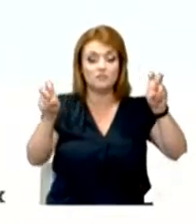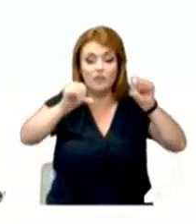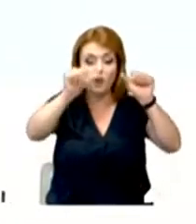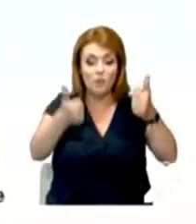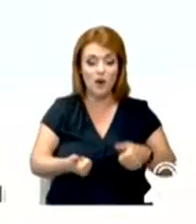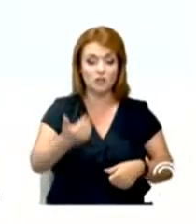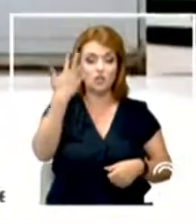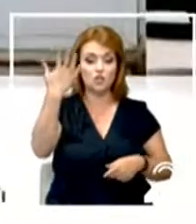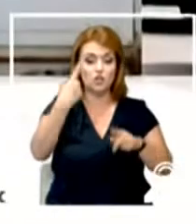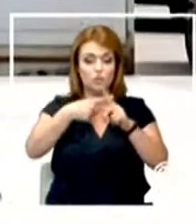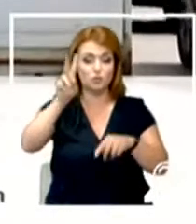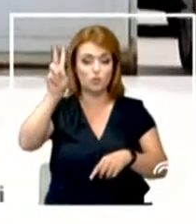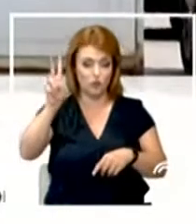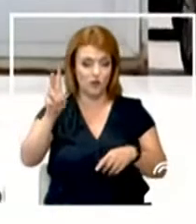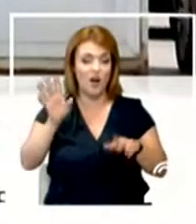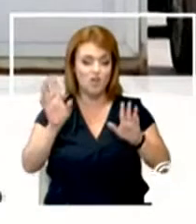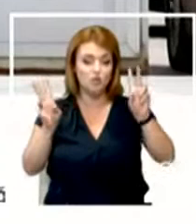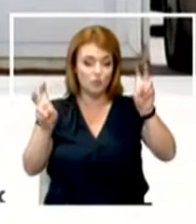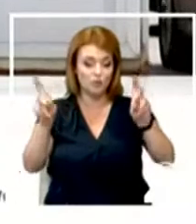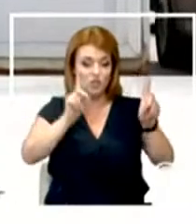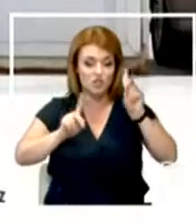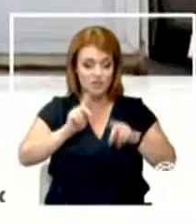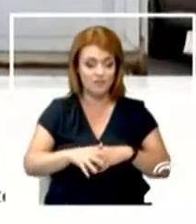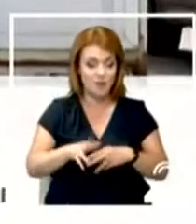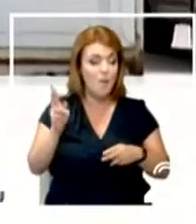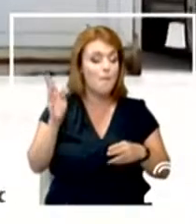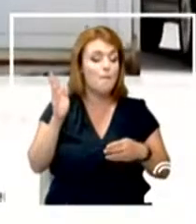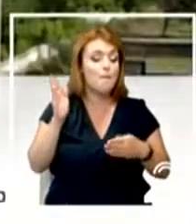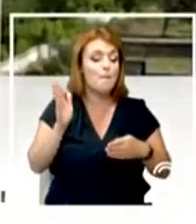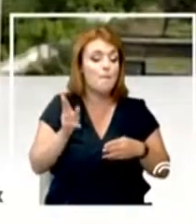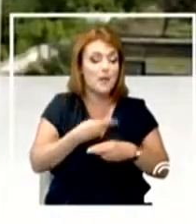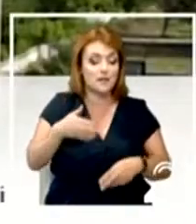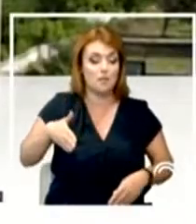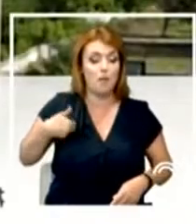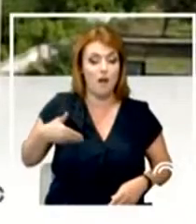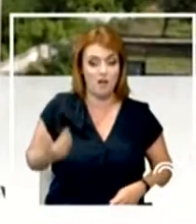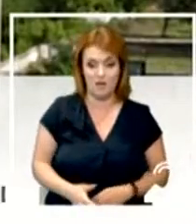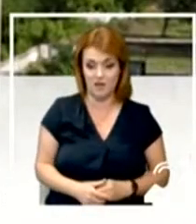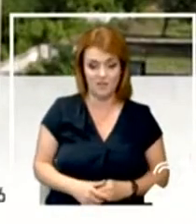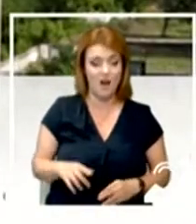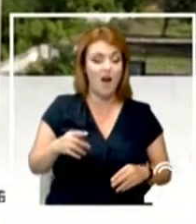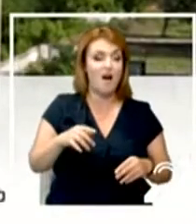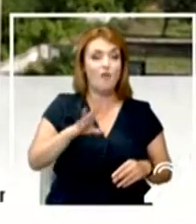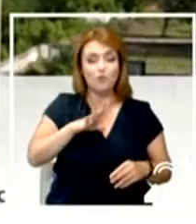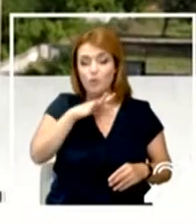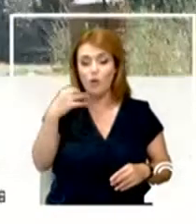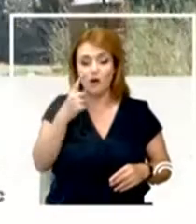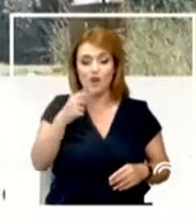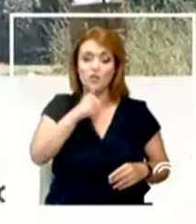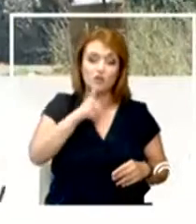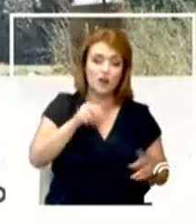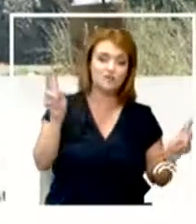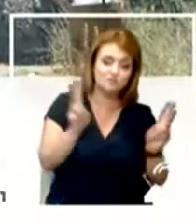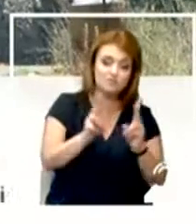a conflictului transnistrian a fost unul ineficient. Acum discuțiile s-au împotmolit și mai mult, pentru că două dintre